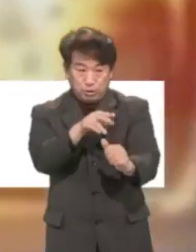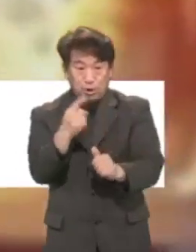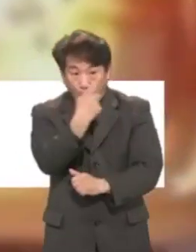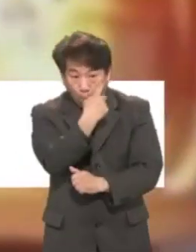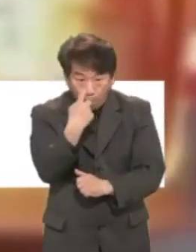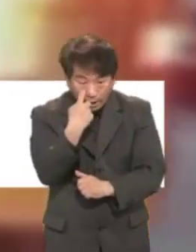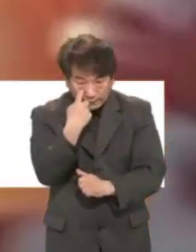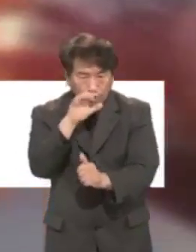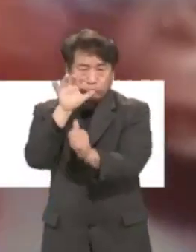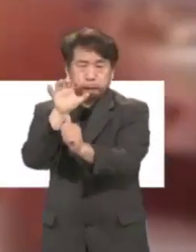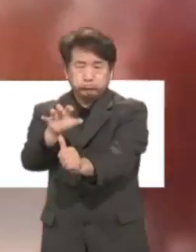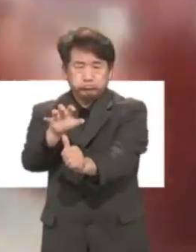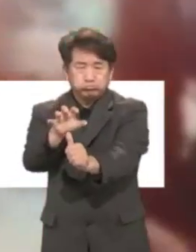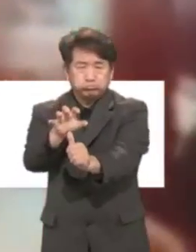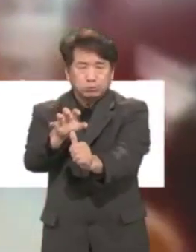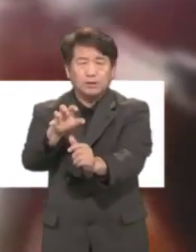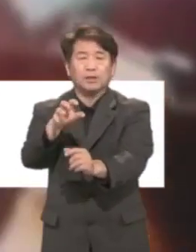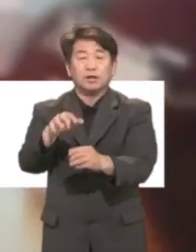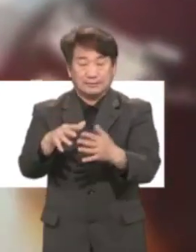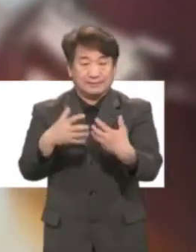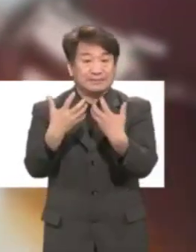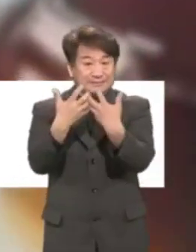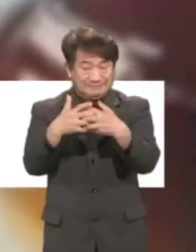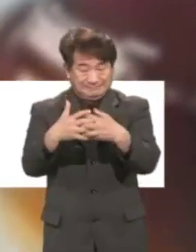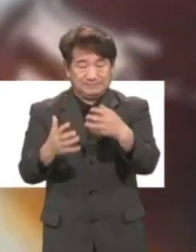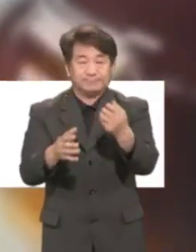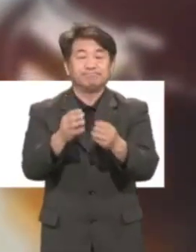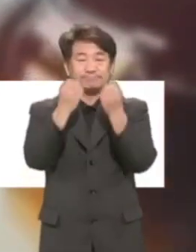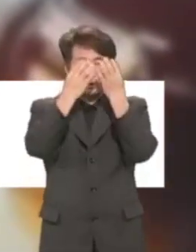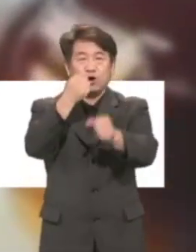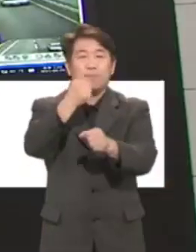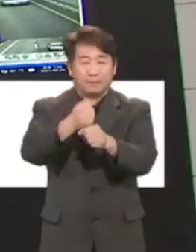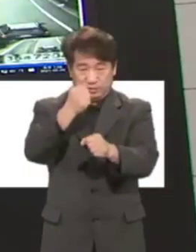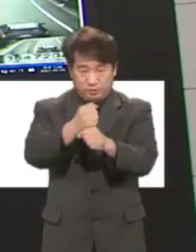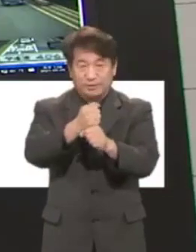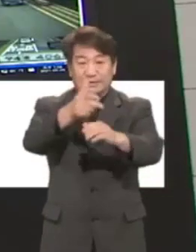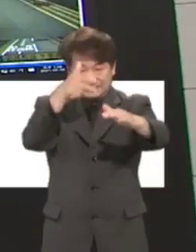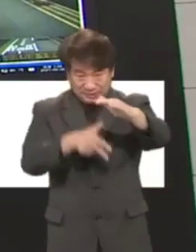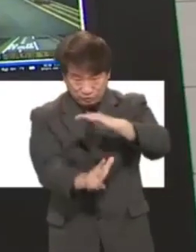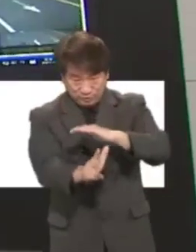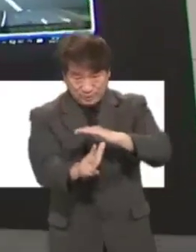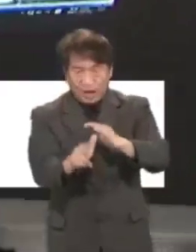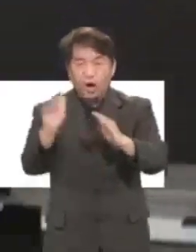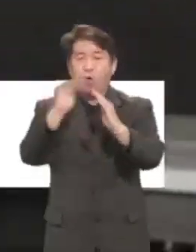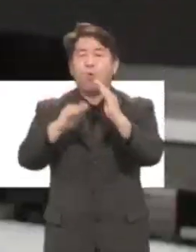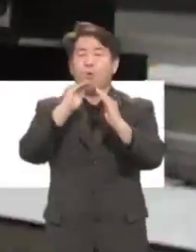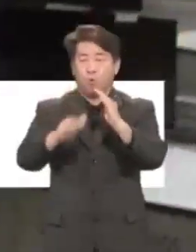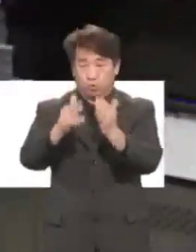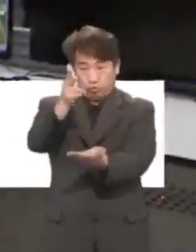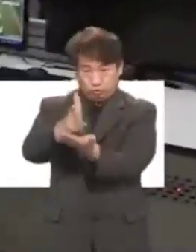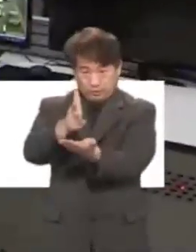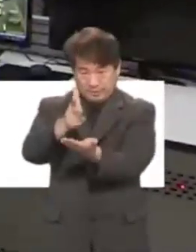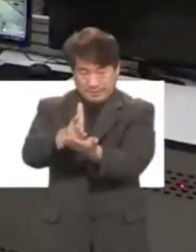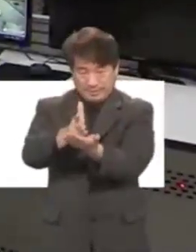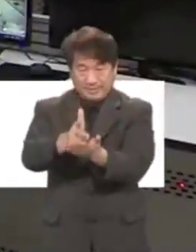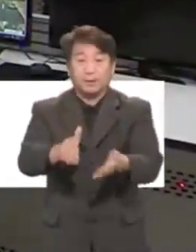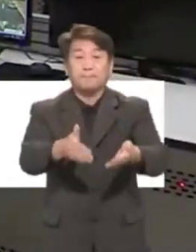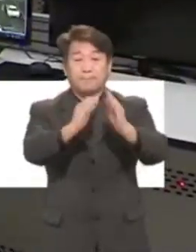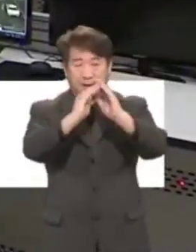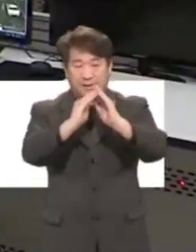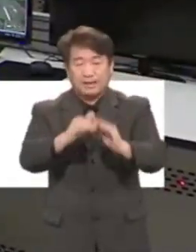화재 억제 하드웨어를 개발해 아파트 단지 지하 주차장이나 공영주차장 등 대형시설에 설치해 화재 초기